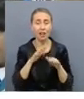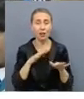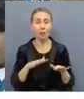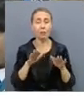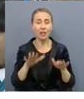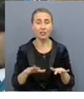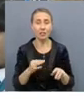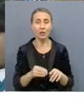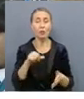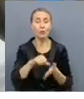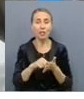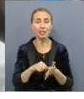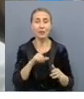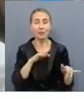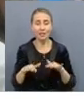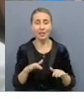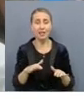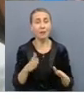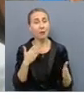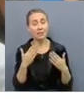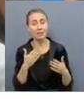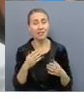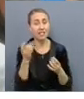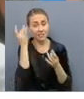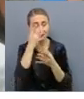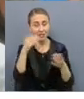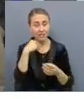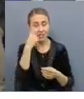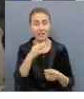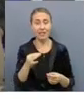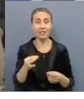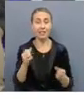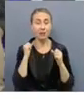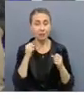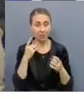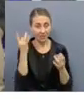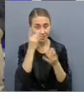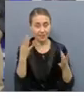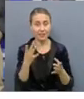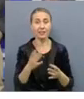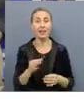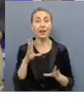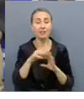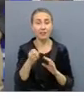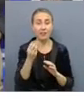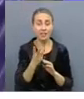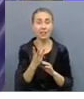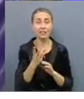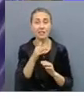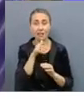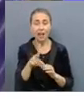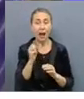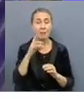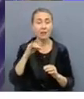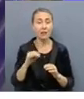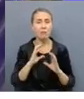участниками мероприятия встретились и побеседовали известные личности, именитые спортсмены Казахстана. В их числе 13-летний Амир Махметов. Он